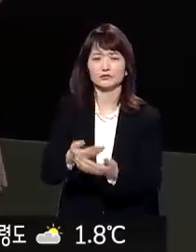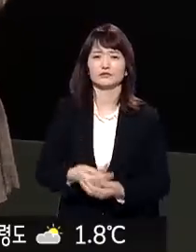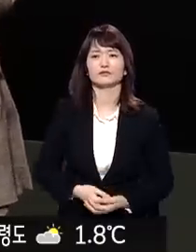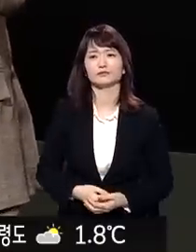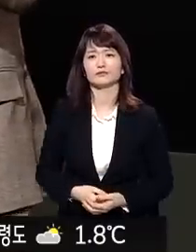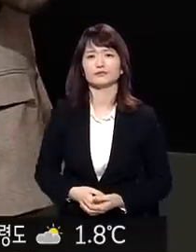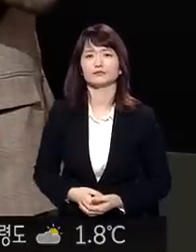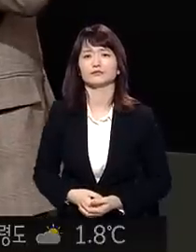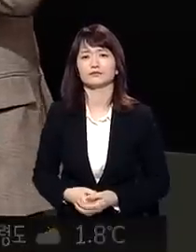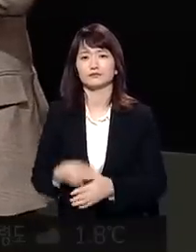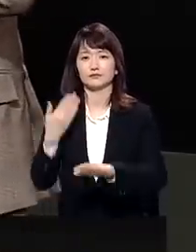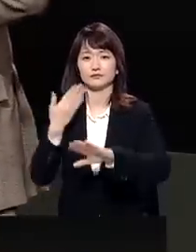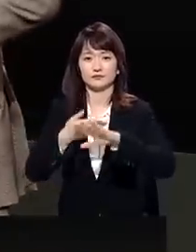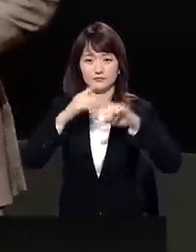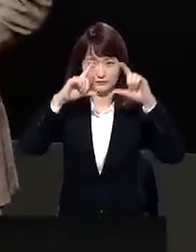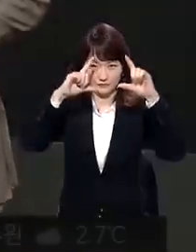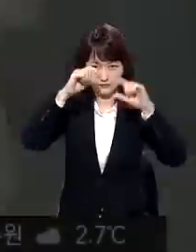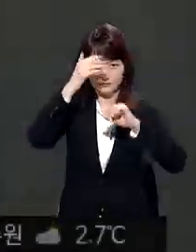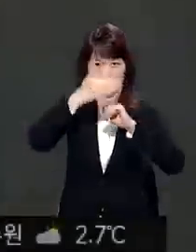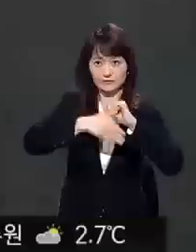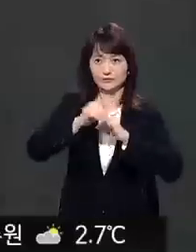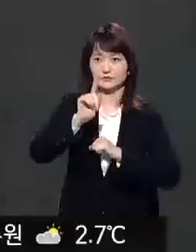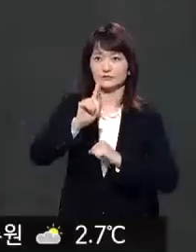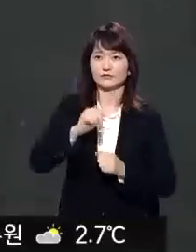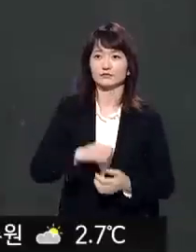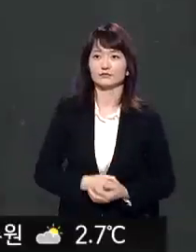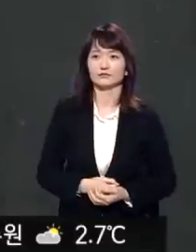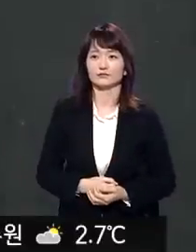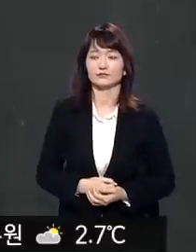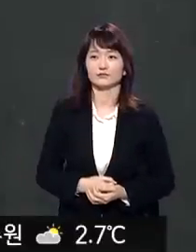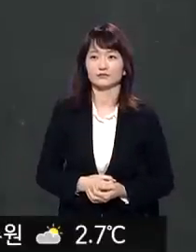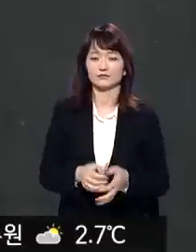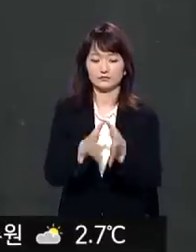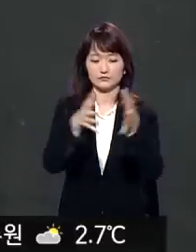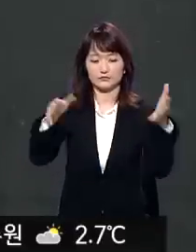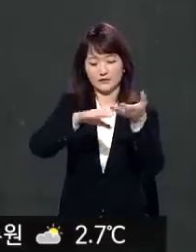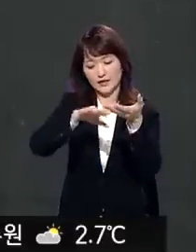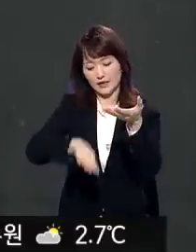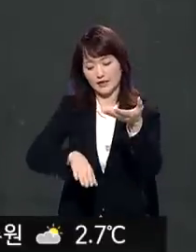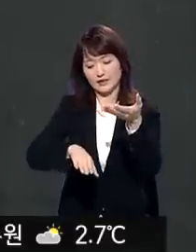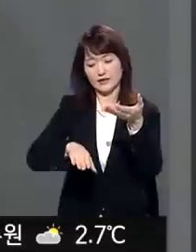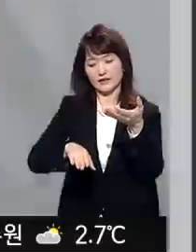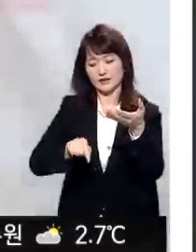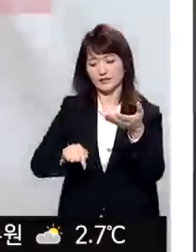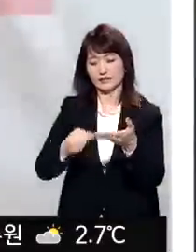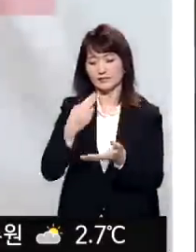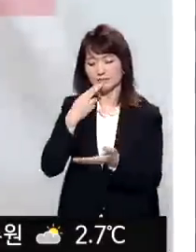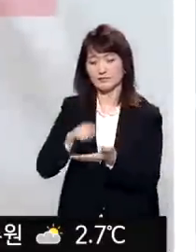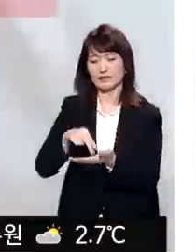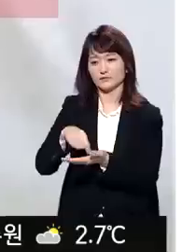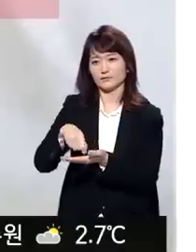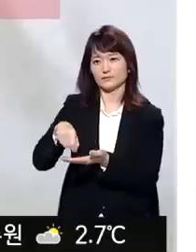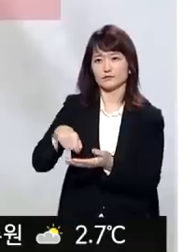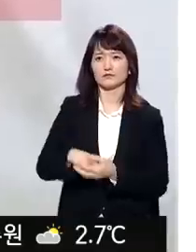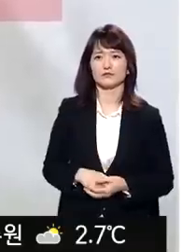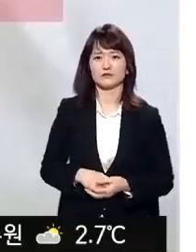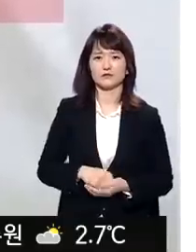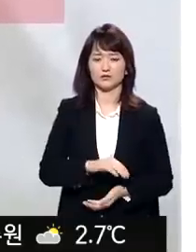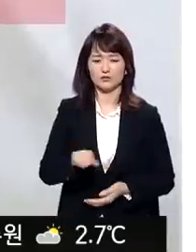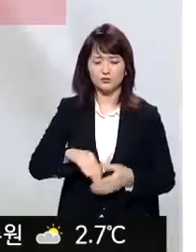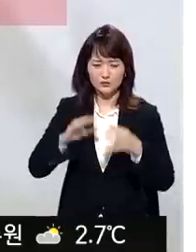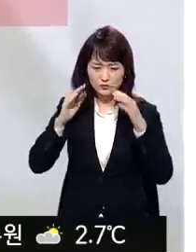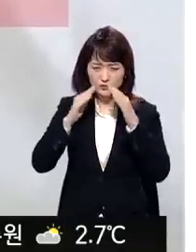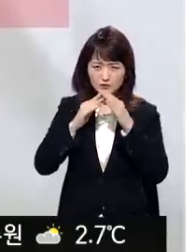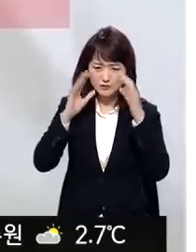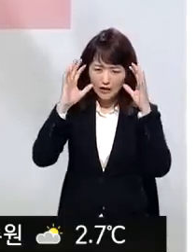또 다른 사진을 만나보시죠. 자, 이번엔 아랫집에서 보내온 쪽지입니다. 저희 집에 신생아가 있어서 그런데요.